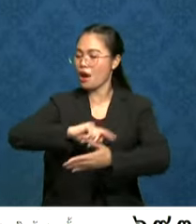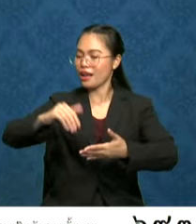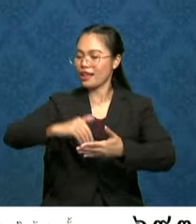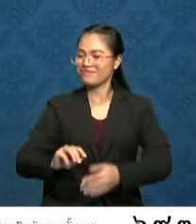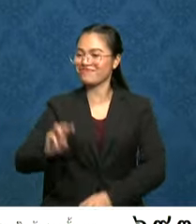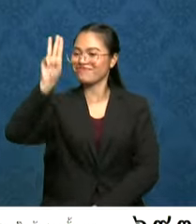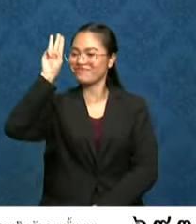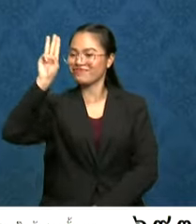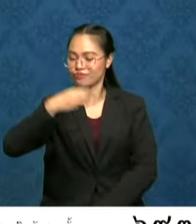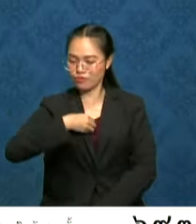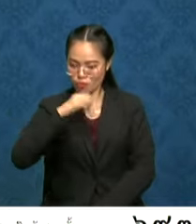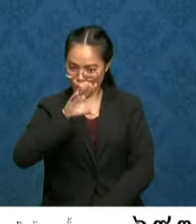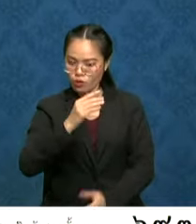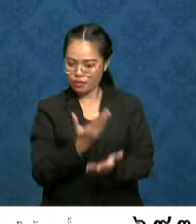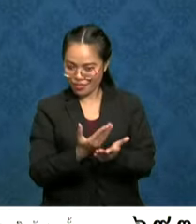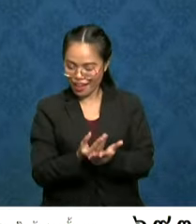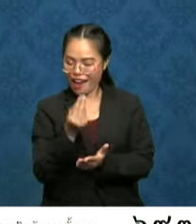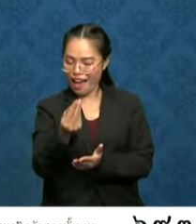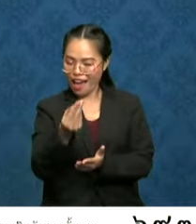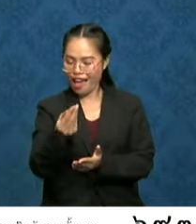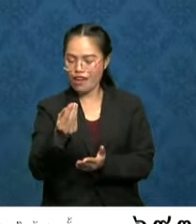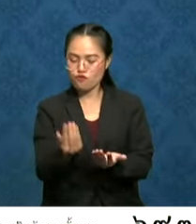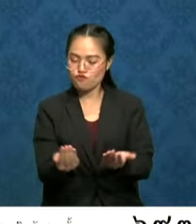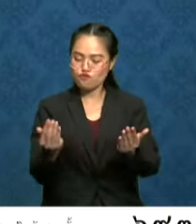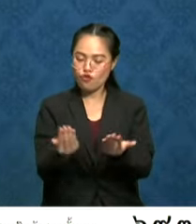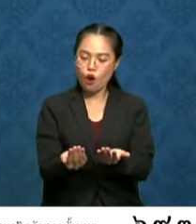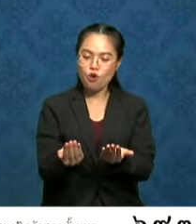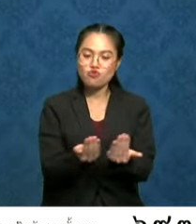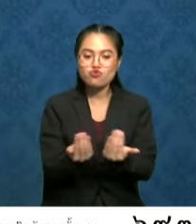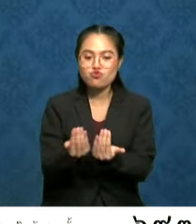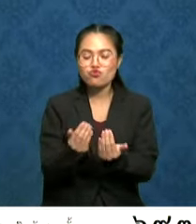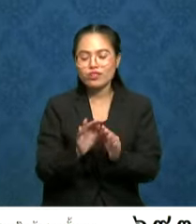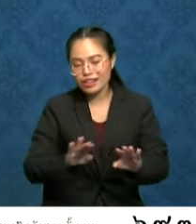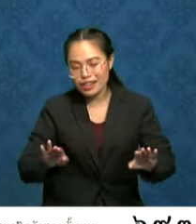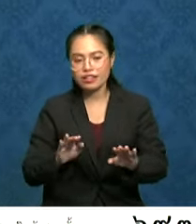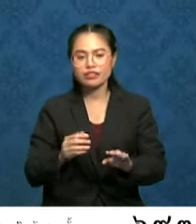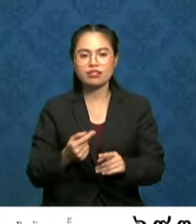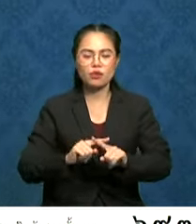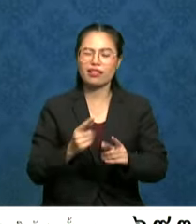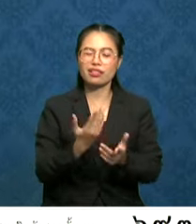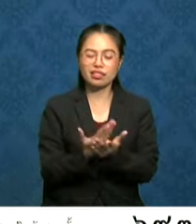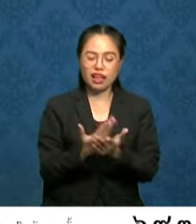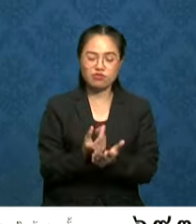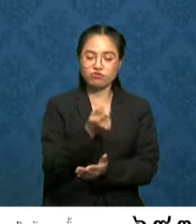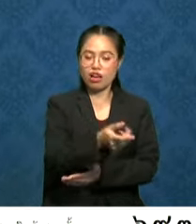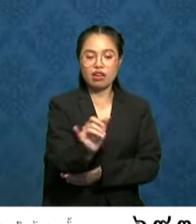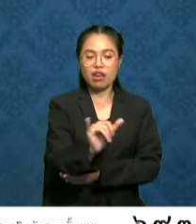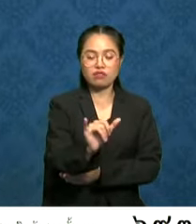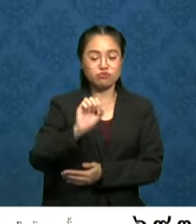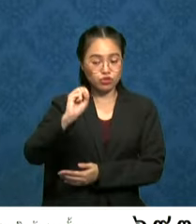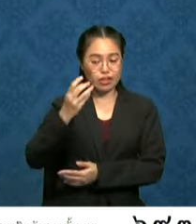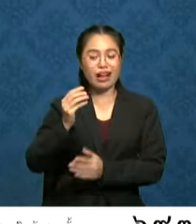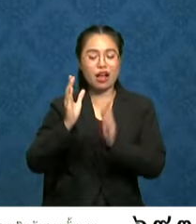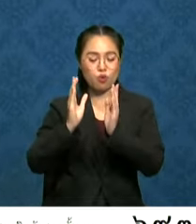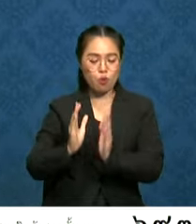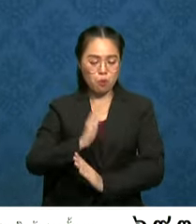ปัจจุบันนี้เราก็มีเด็กเล็กยากจนจำนวนมากที่ยังตกหล่นไม่ได้รับเงินอุดหนุนเหล่านี้สวัสดิการผู้พิการก็ยังไม่มีการ